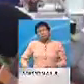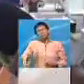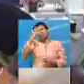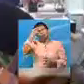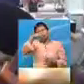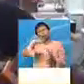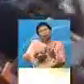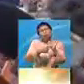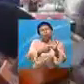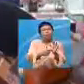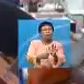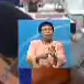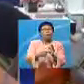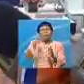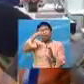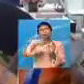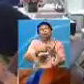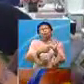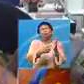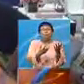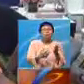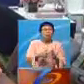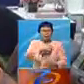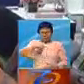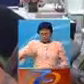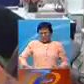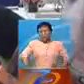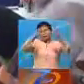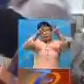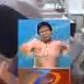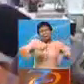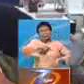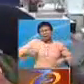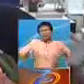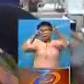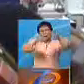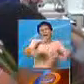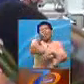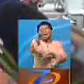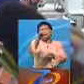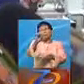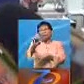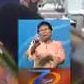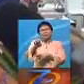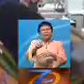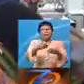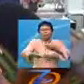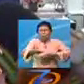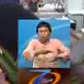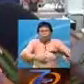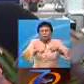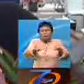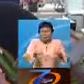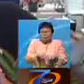menubuhkan apa yang dipanggil sebagai China ASEAN SME trade platform jadi ini